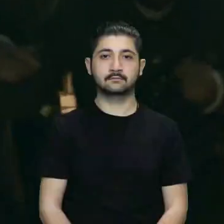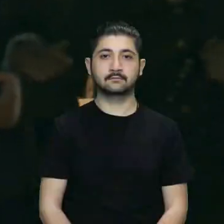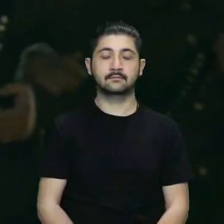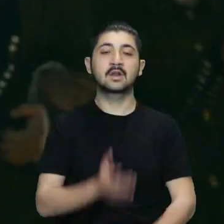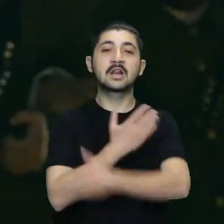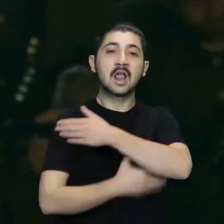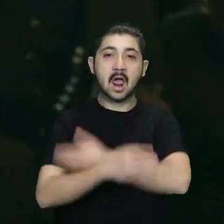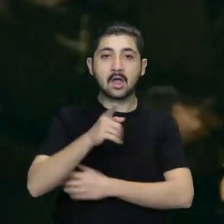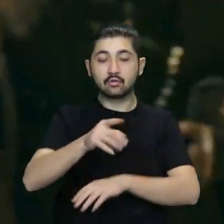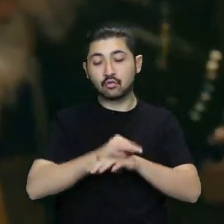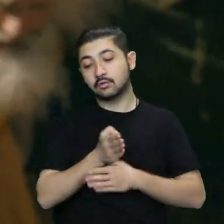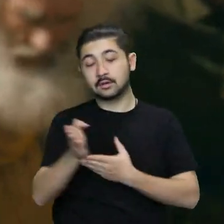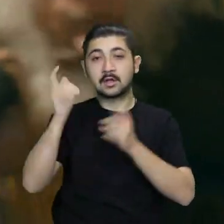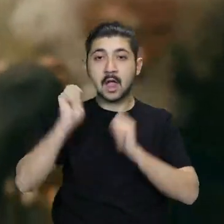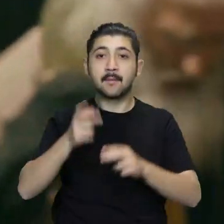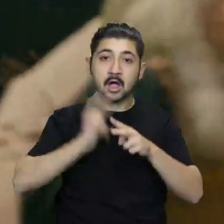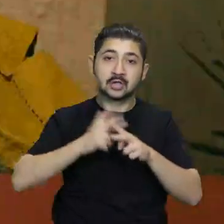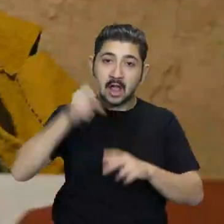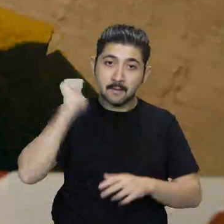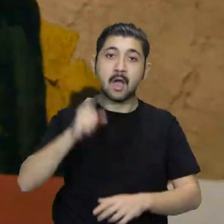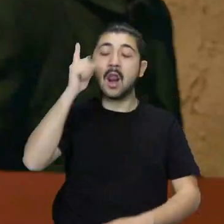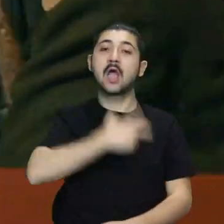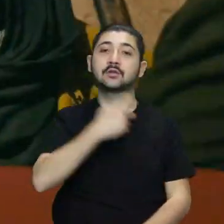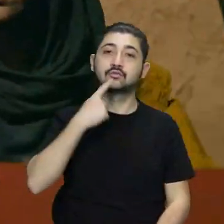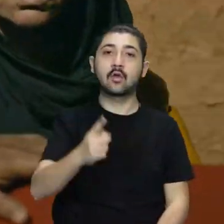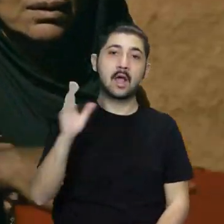Yaralıları revire taşıyın. Acele edin Allah aşkına.